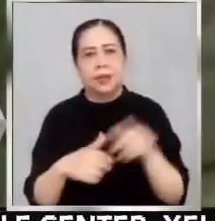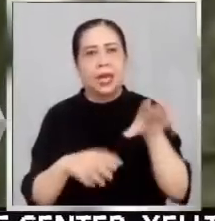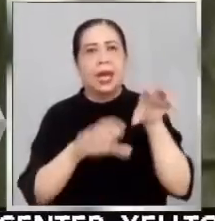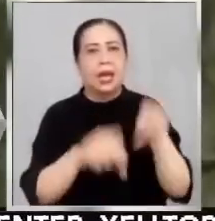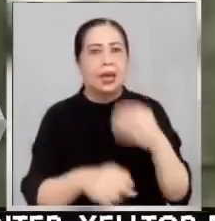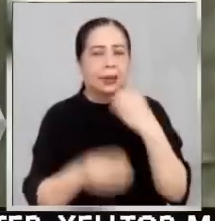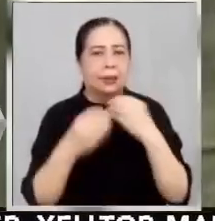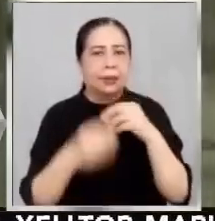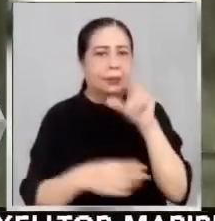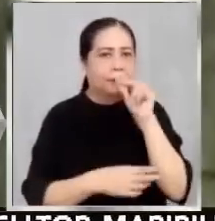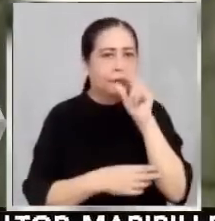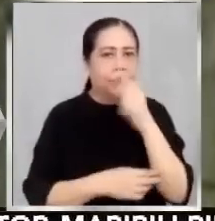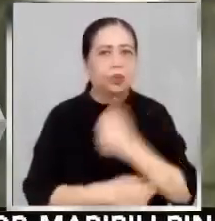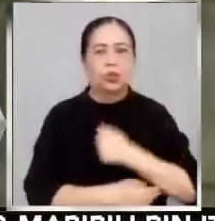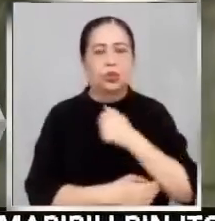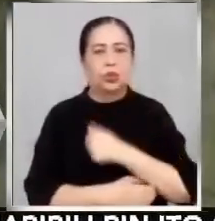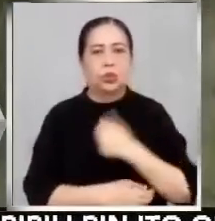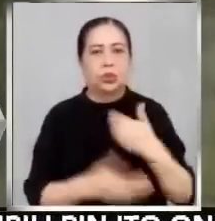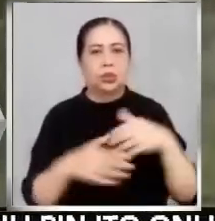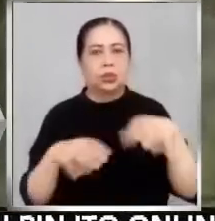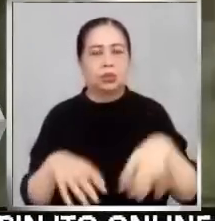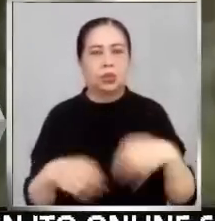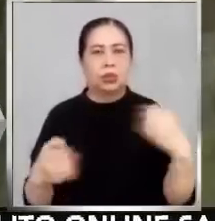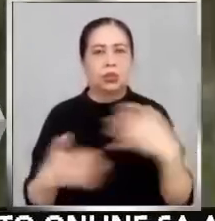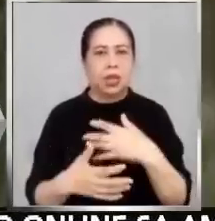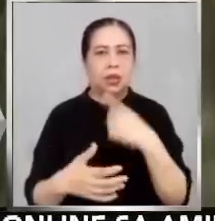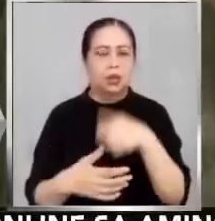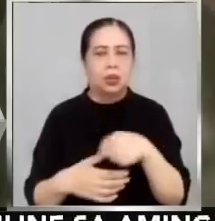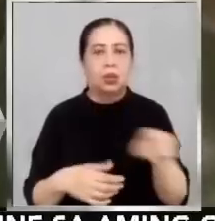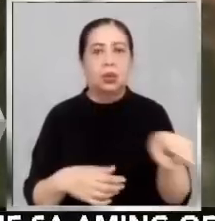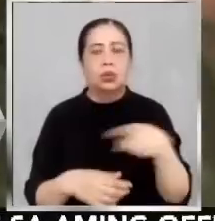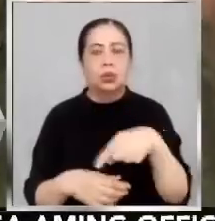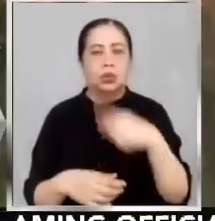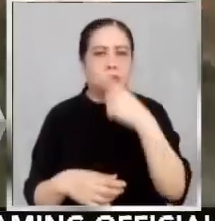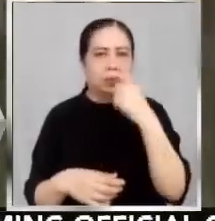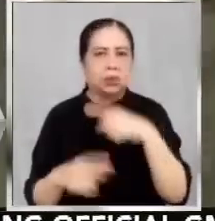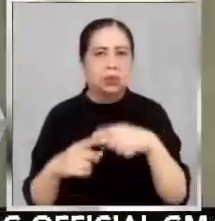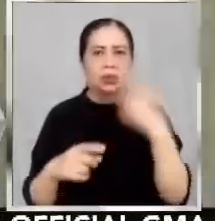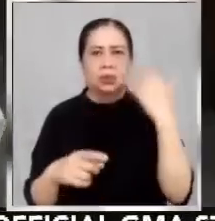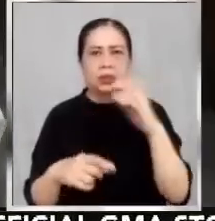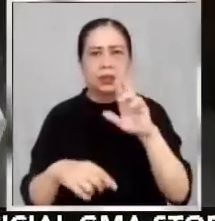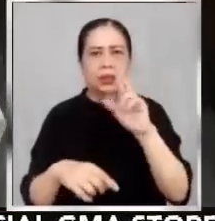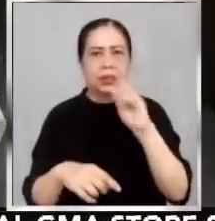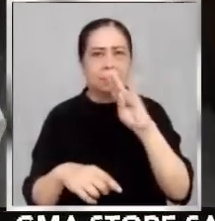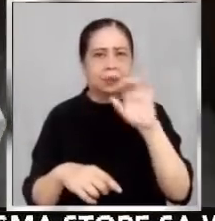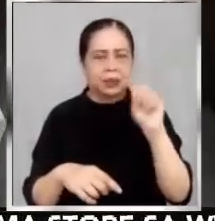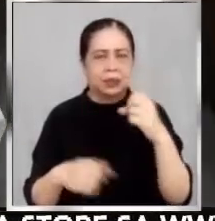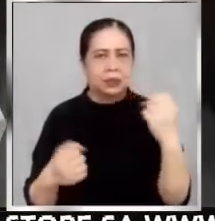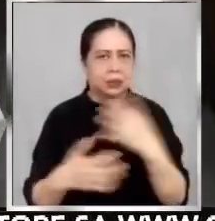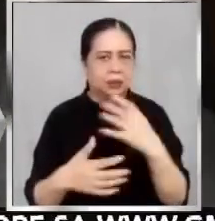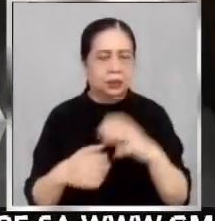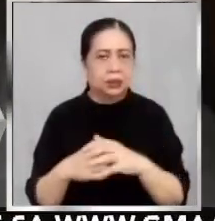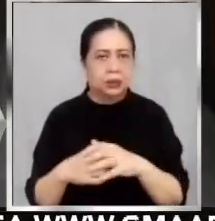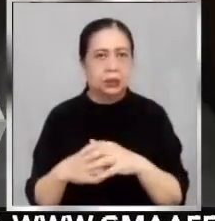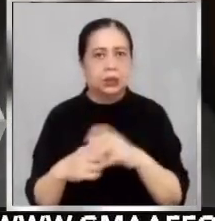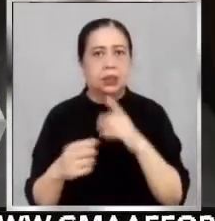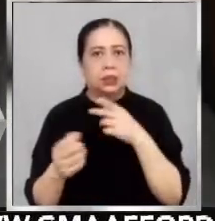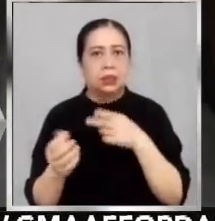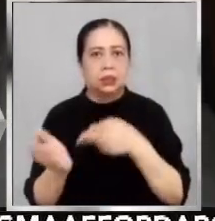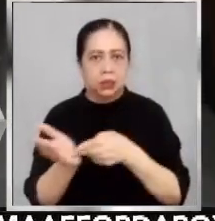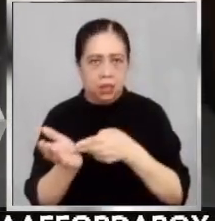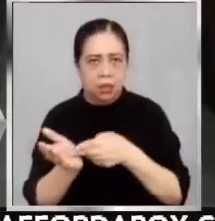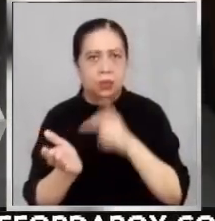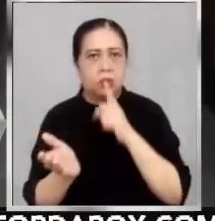daw ang kanilang kapitbahay na natakot anila sa aso dahil sa mga kaso ng rabies sa lugar. Namin yung nangkatay na talagang